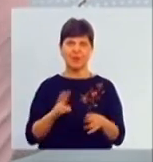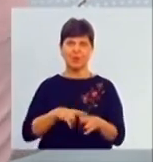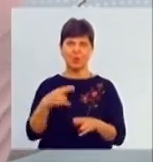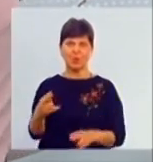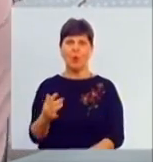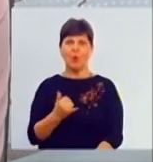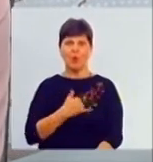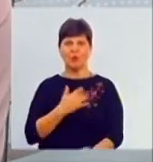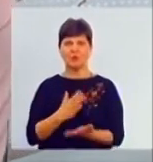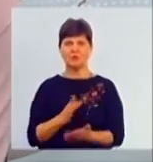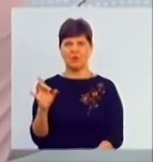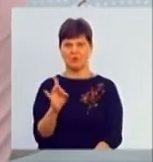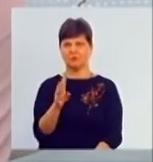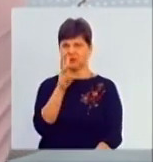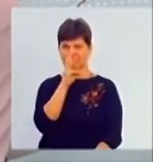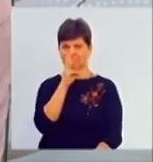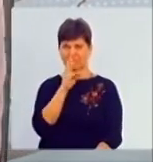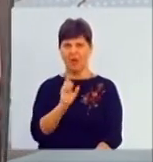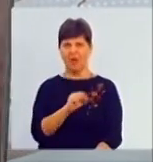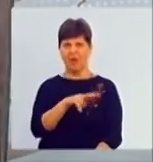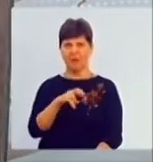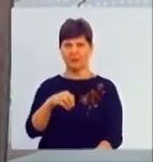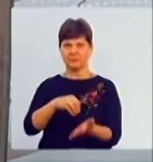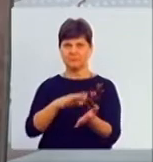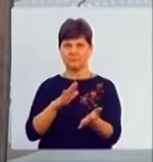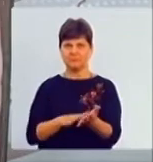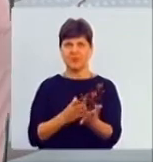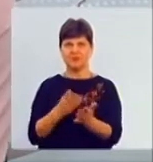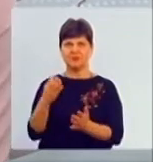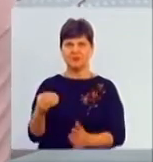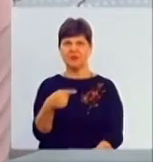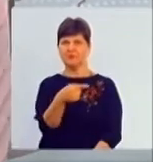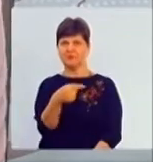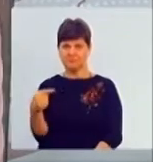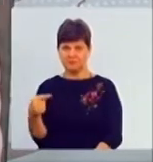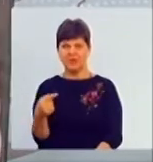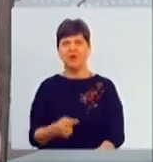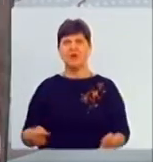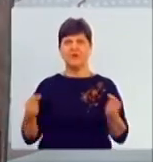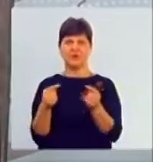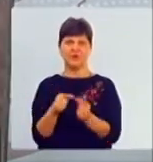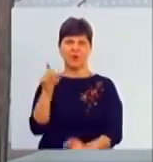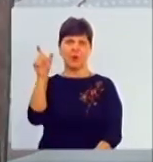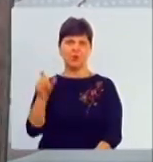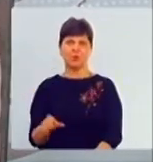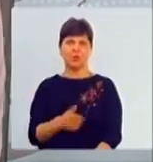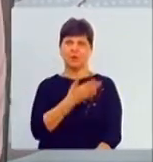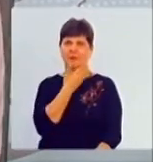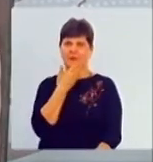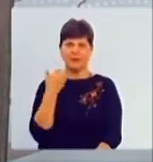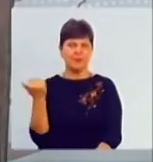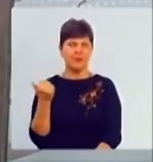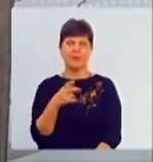є розмір заробітної плати, але позначка про сплату стоїть ні. Відповідним чином людина не має,